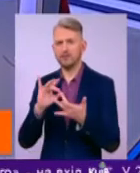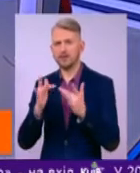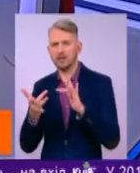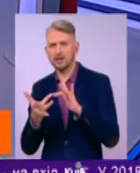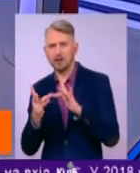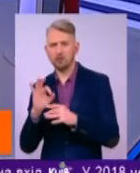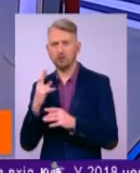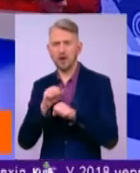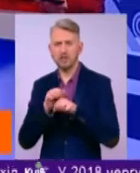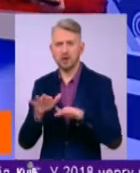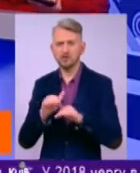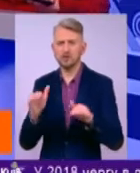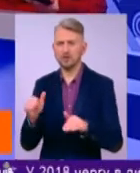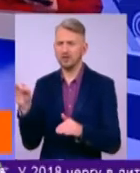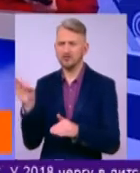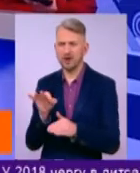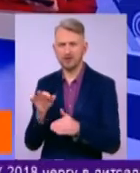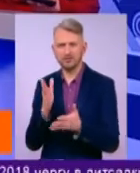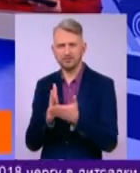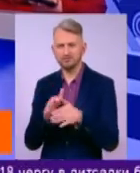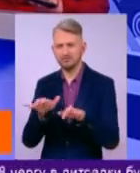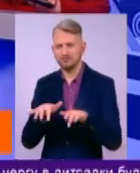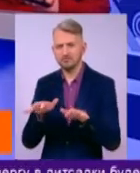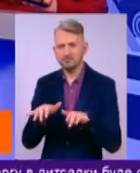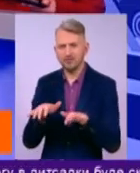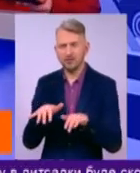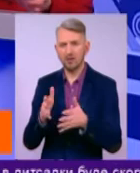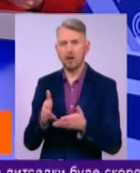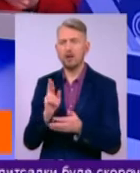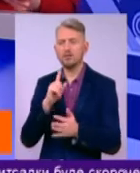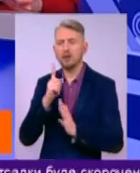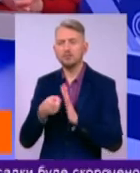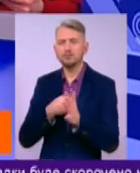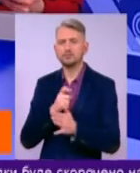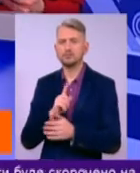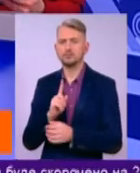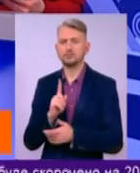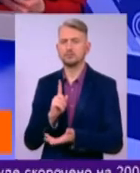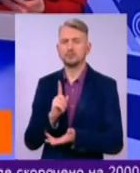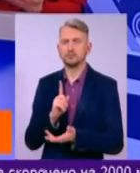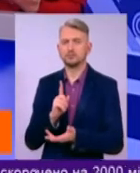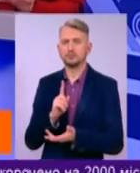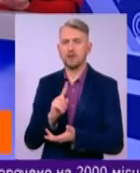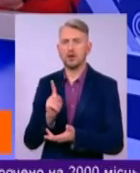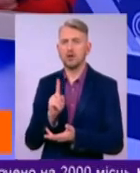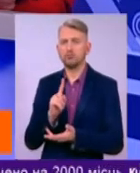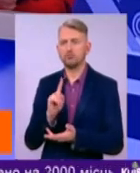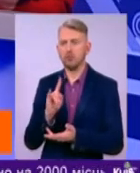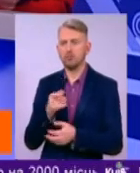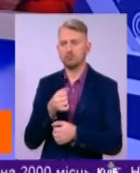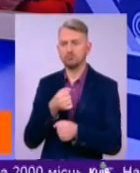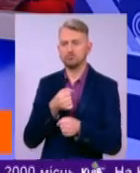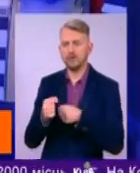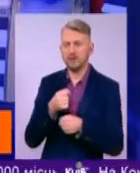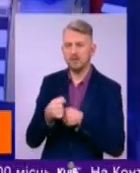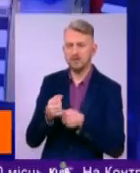мережі, діти дуже часто мають доступ до всього і завжди. Як ідентифікувати розбещення чи насильство